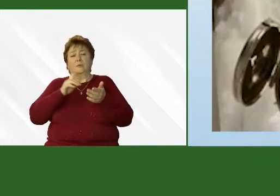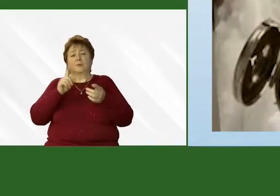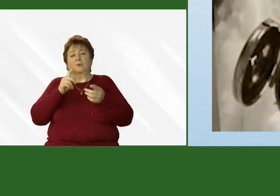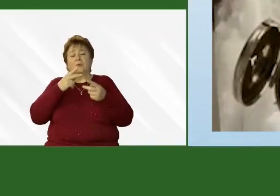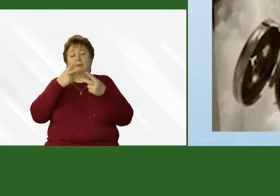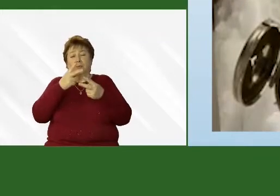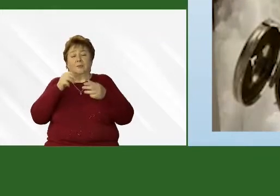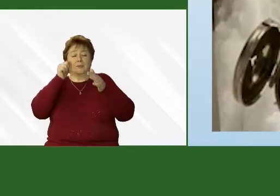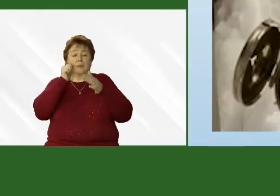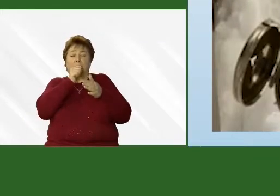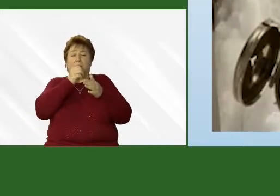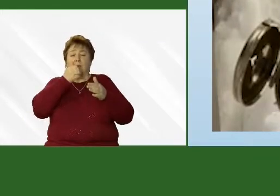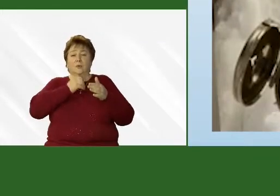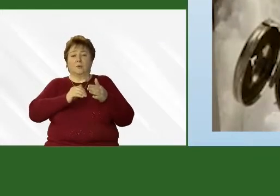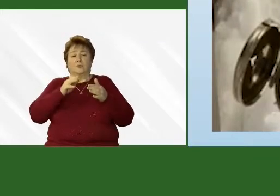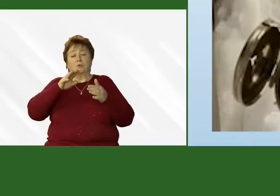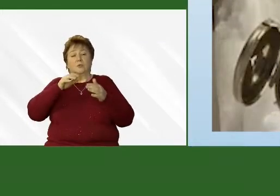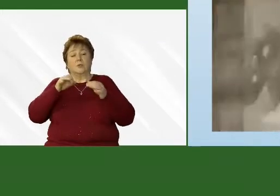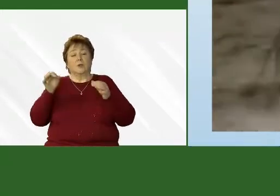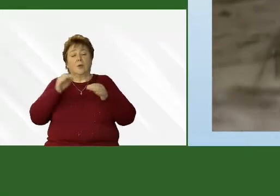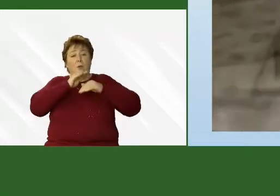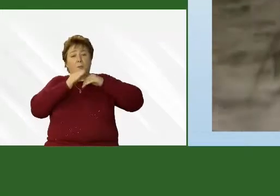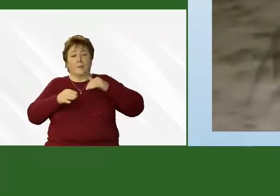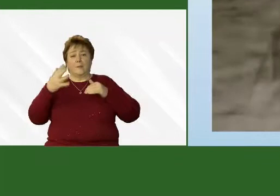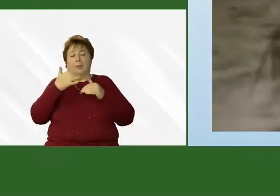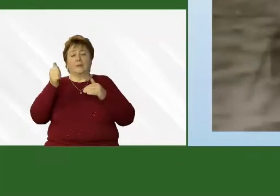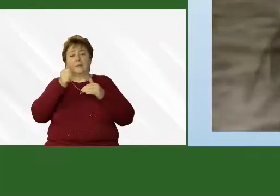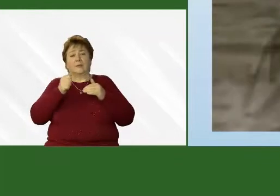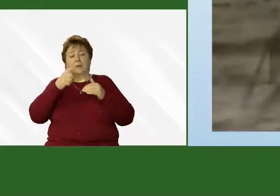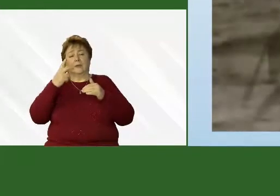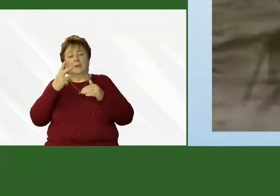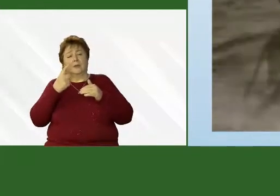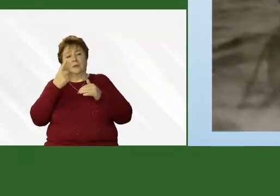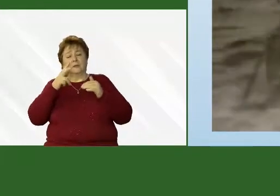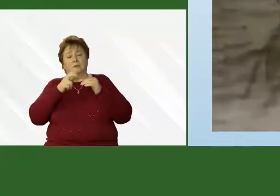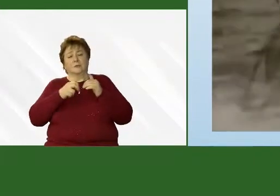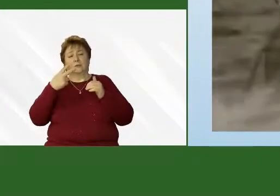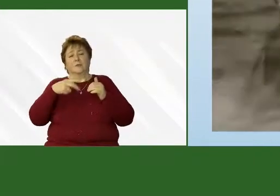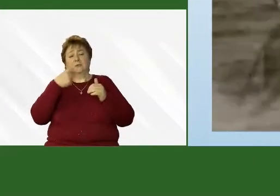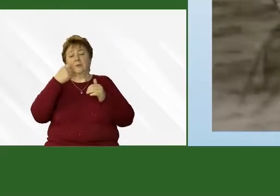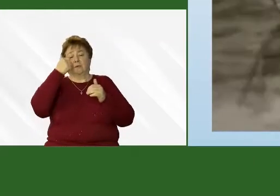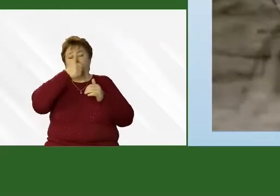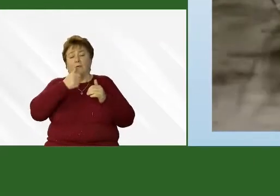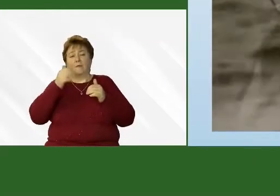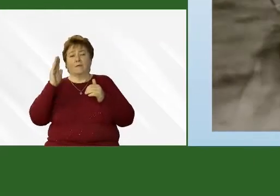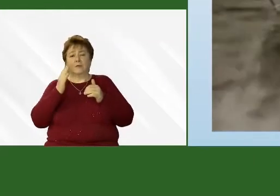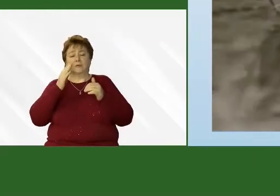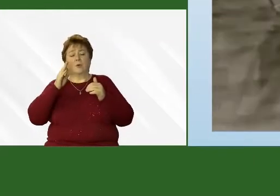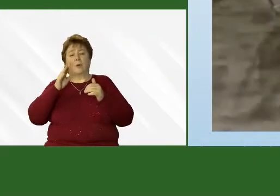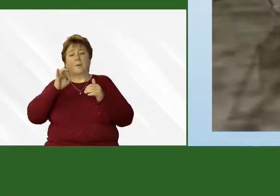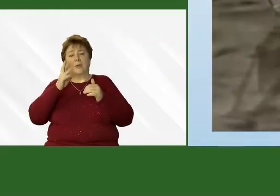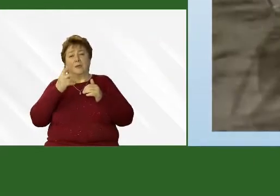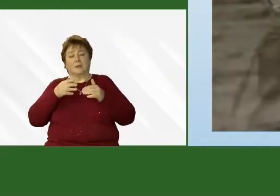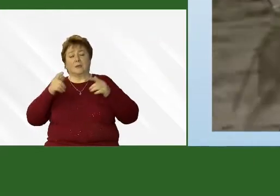ними скрывается Южный материк. 5 августа 1821 года Восток и